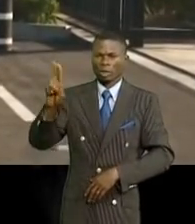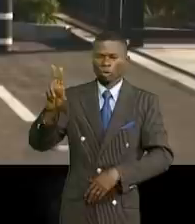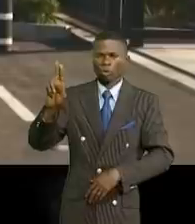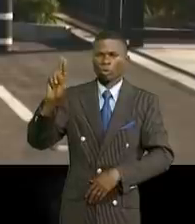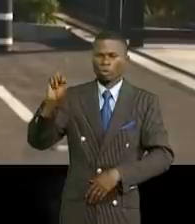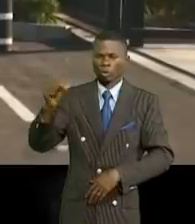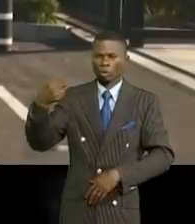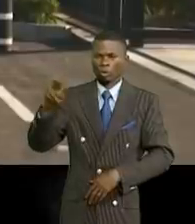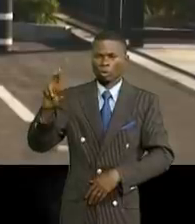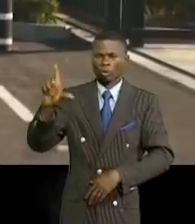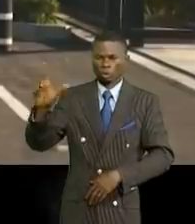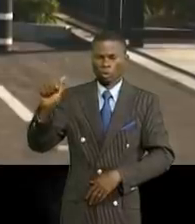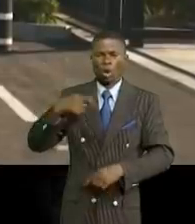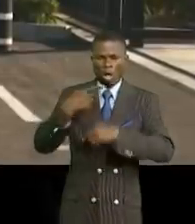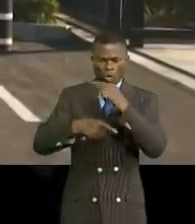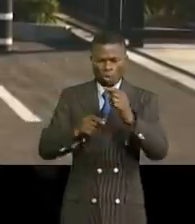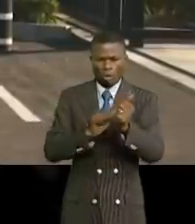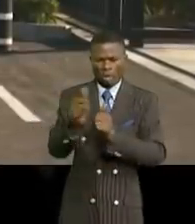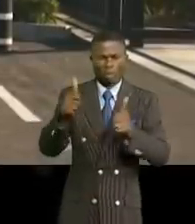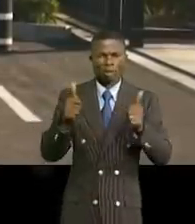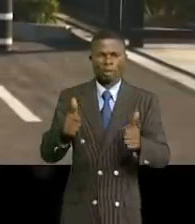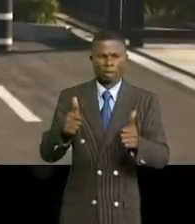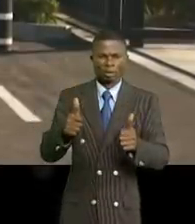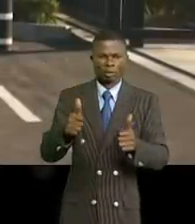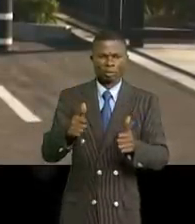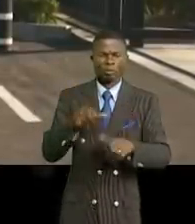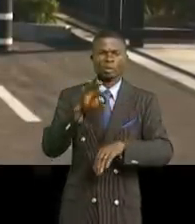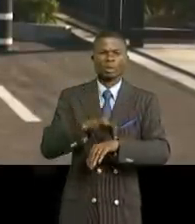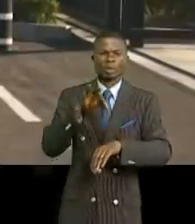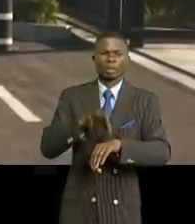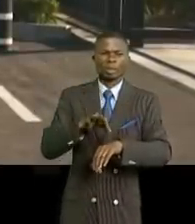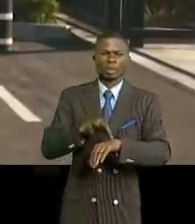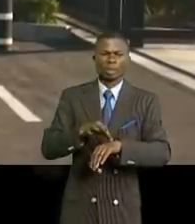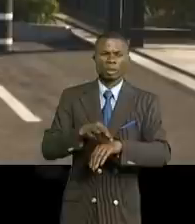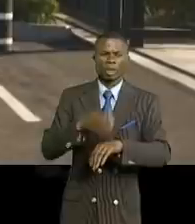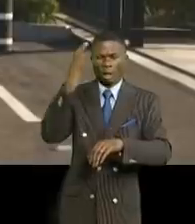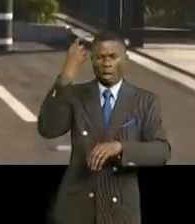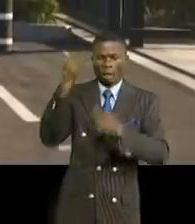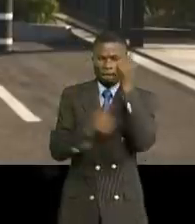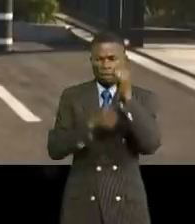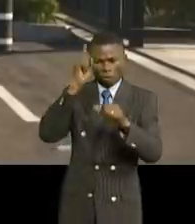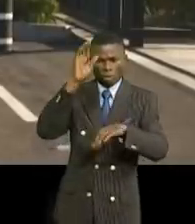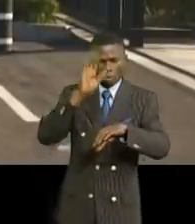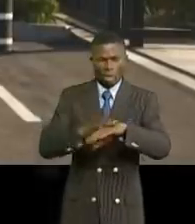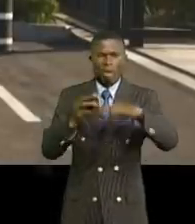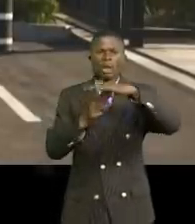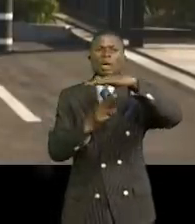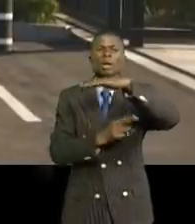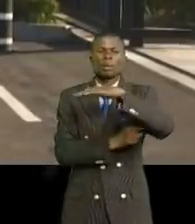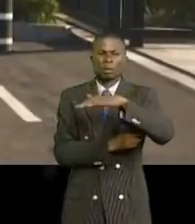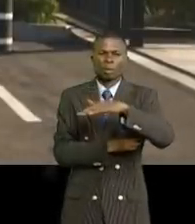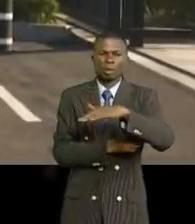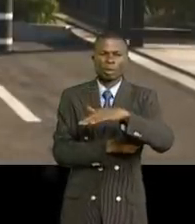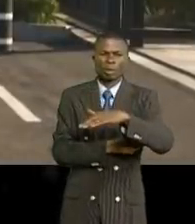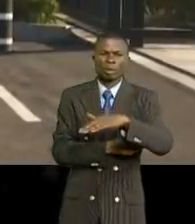au trafic nous avons été les plus légers les premiers à entrer sur ce pont à la sueur de l'état